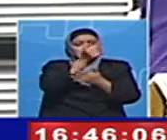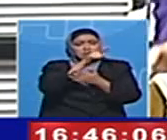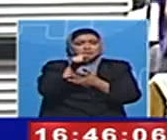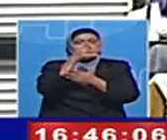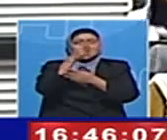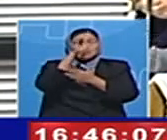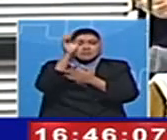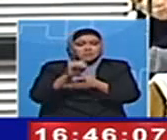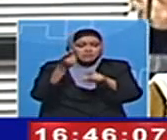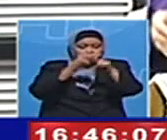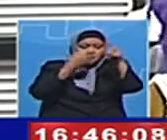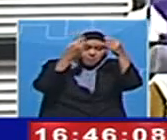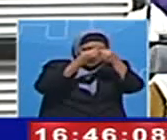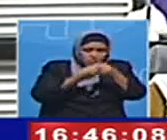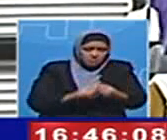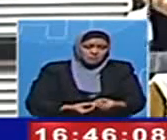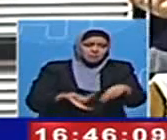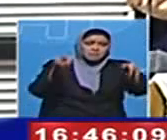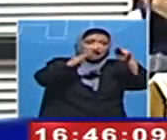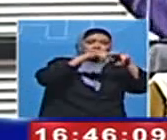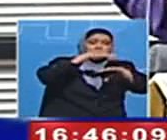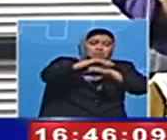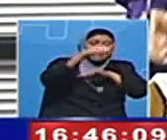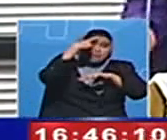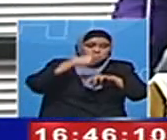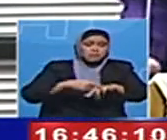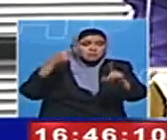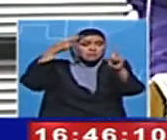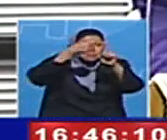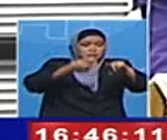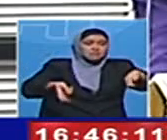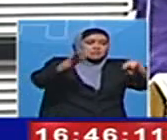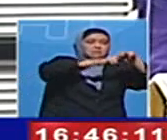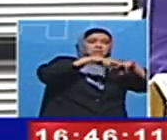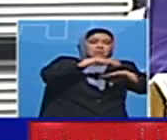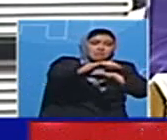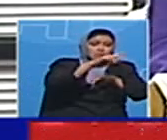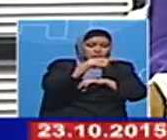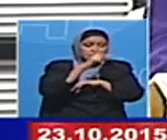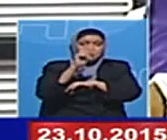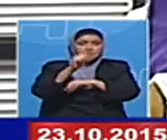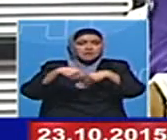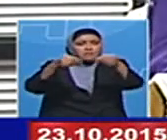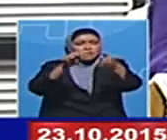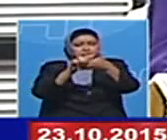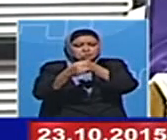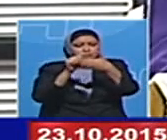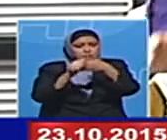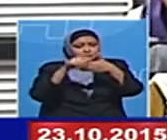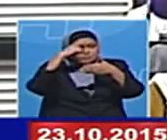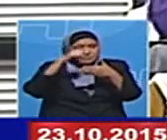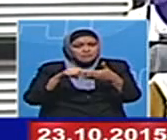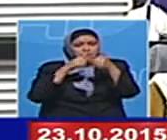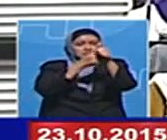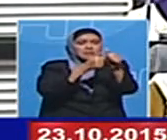daripada nilai peningkatan eksport untuk tujuan meningkatkan eksport PKS diberi kelonggaran mematuhi syarat